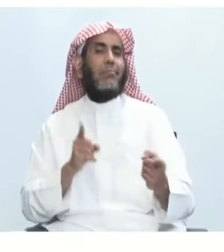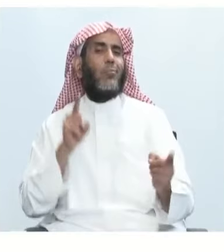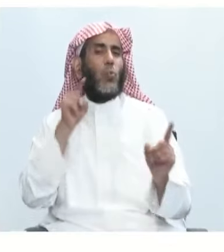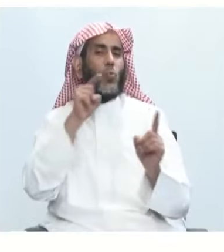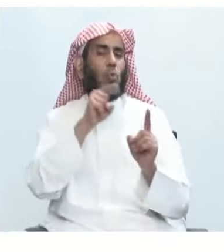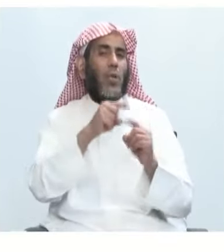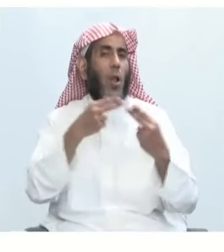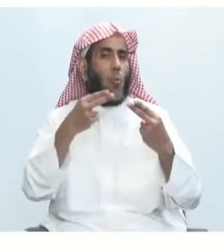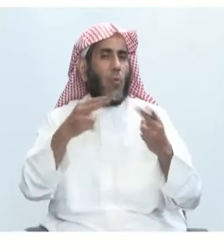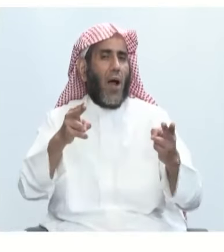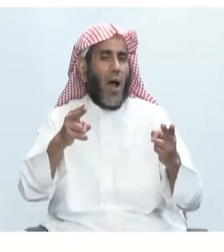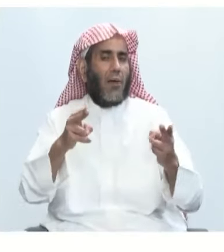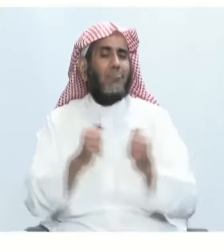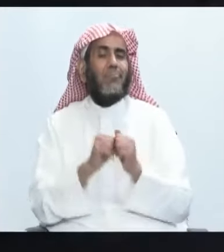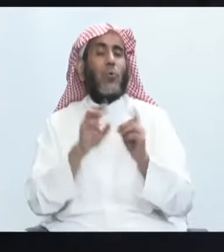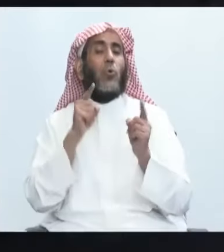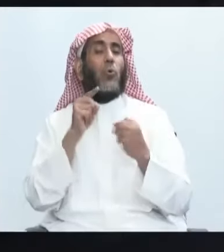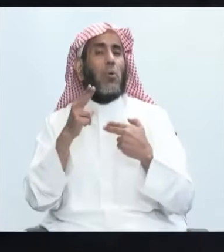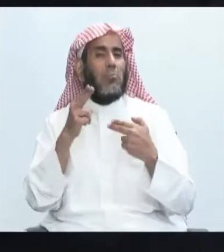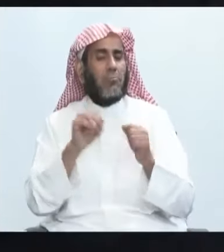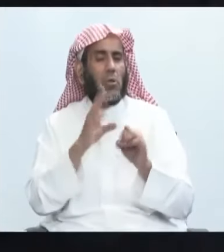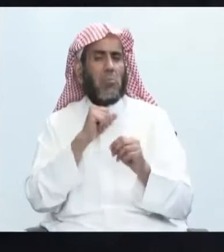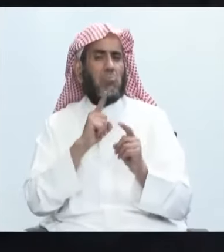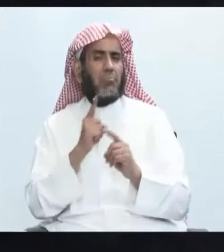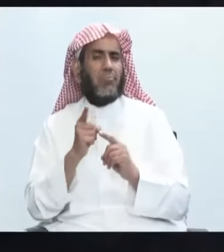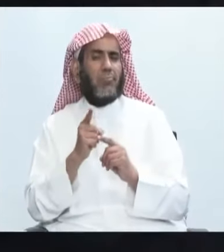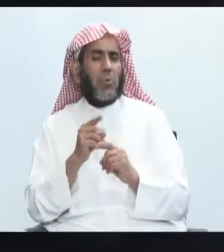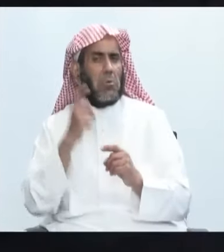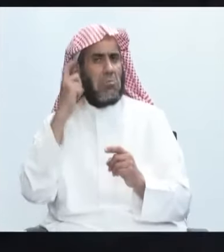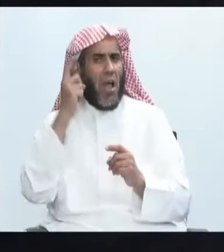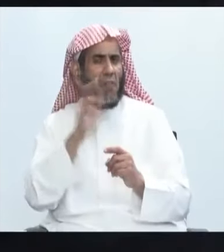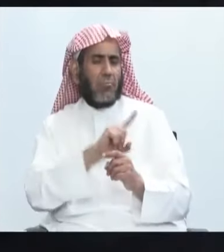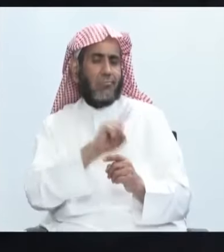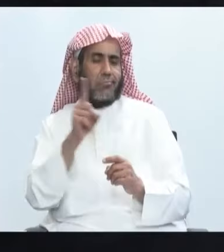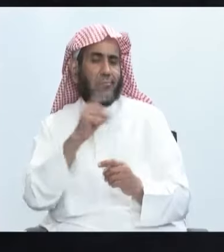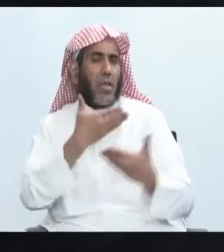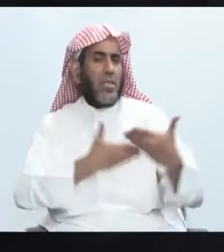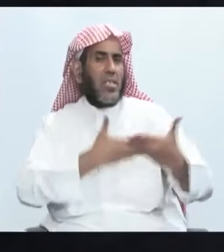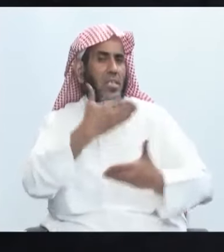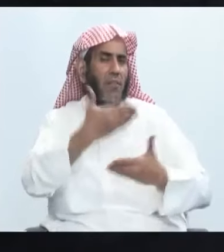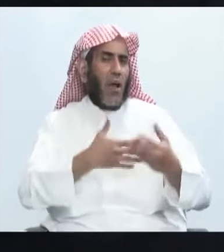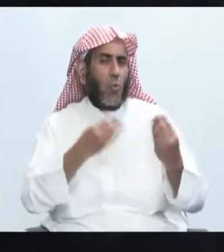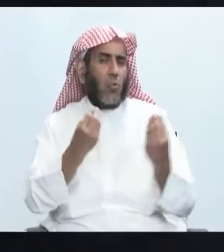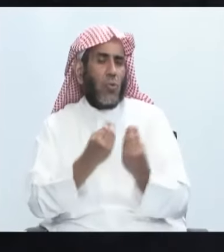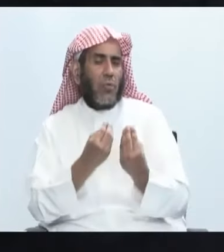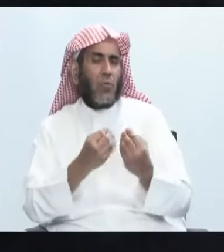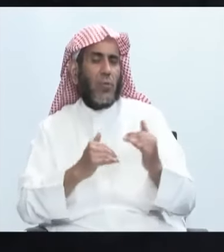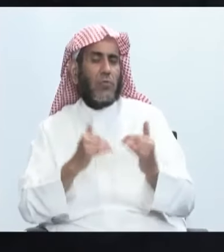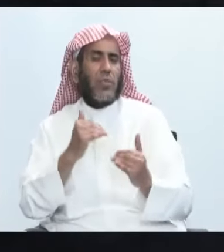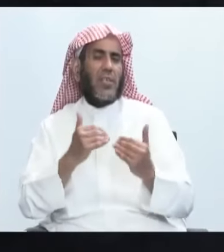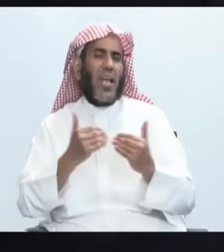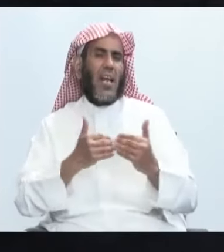للوفاق لان هنا ايضا يكون ليس يكون مجرد اقناع وانما هنا تفاوض وانما هو تفاوض فيكون هنا في